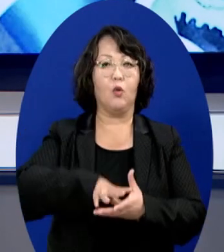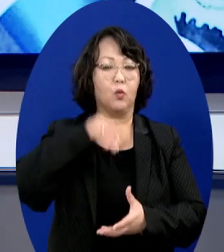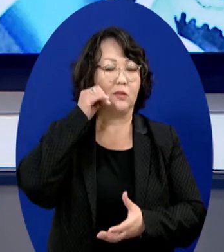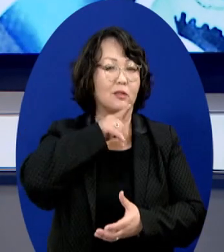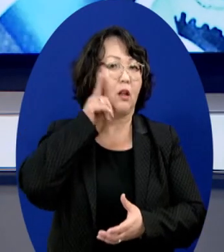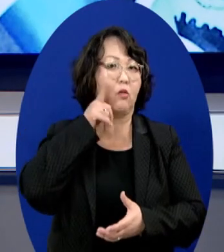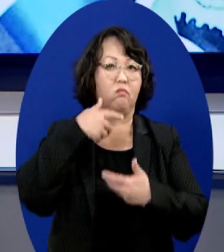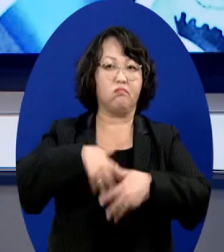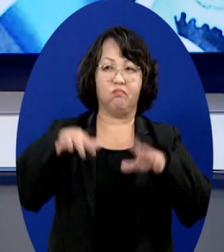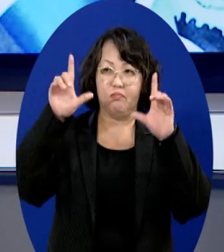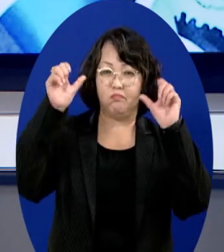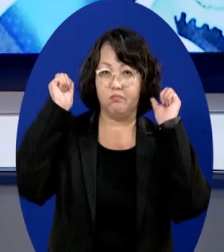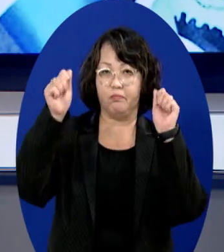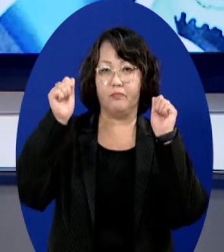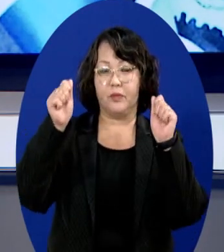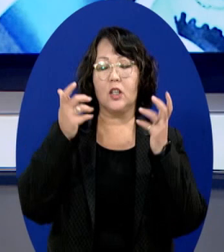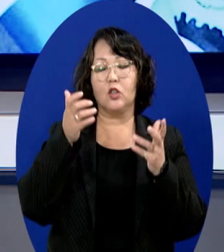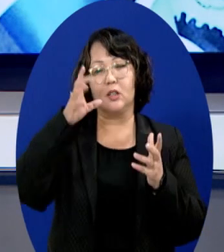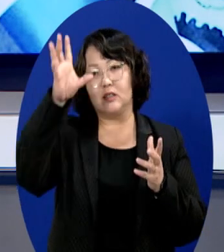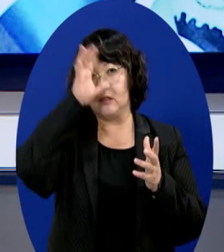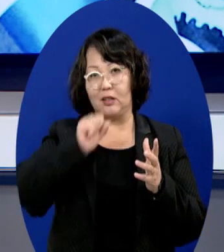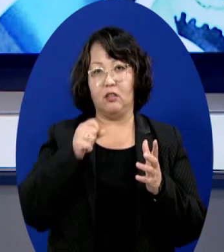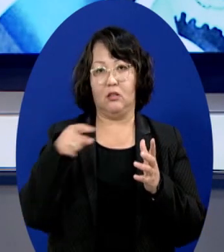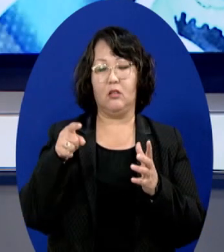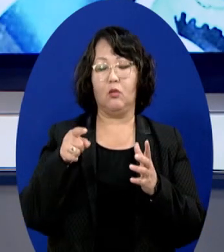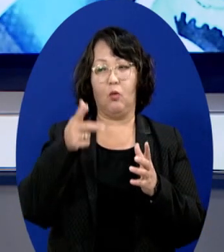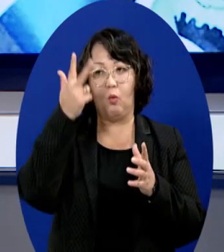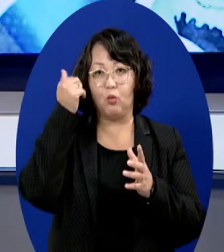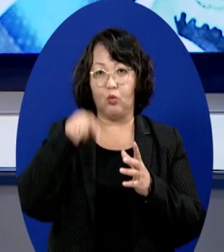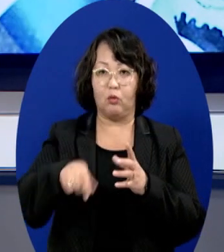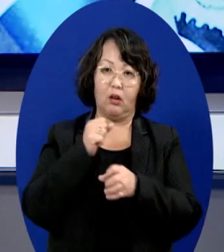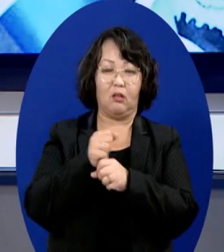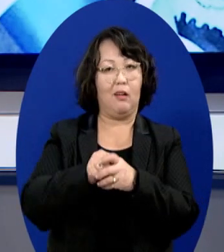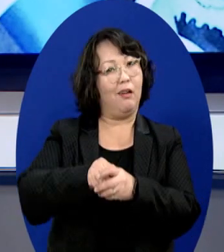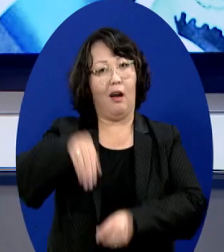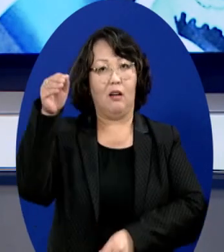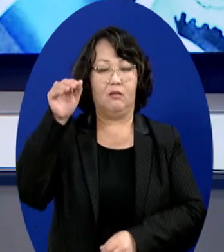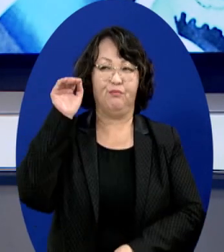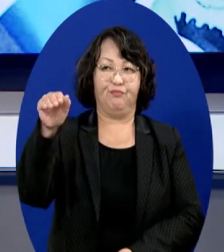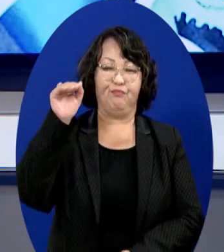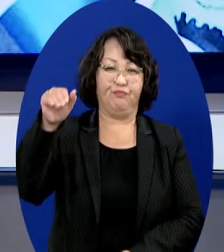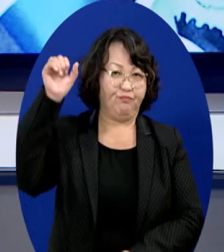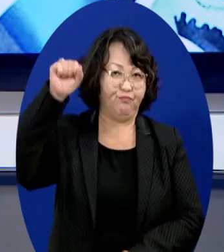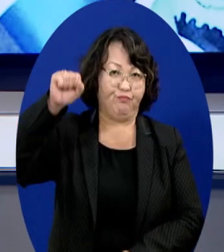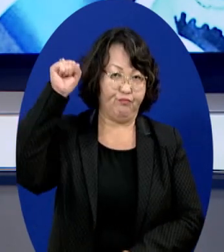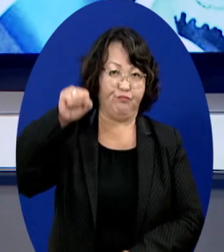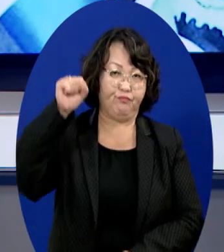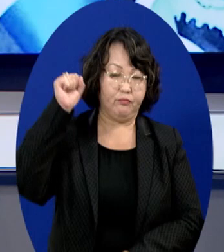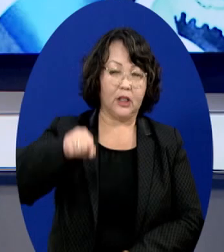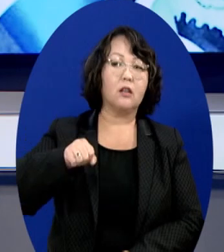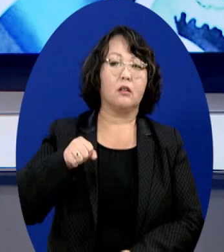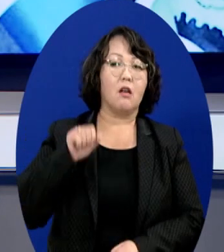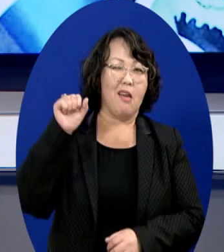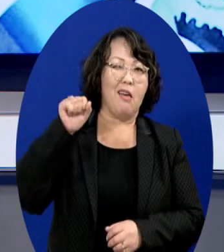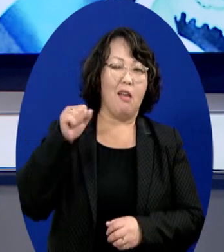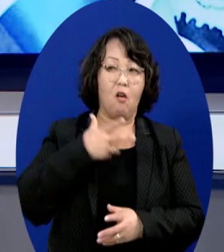юм а. Жагсагчид ерөнхий сайд Параюд Чан Очаг 3 өдрийн дотор огцрохыг шаардлаа. Энэхүү заасан хугацаанд жагсагчдын